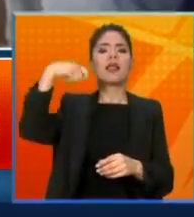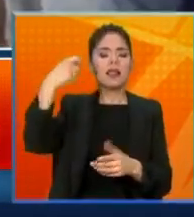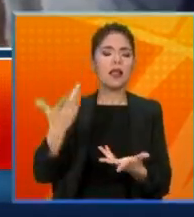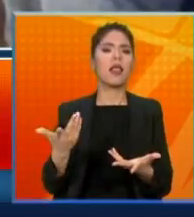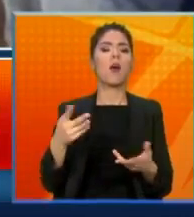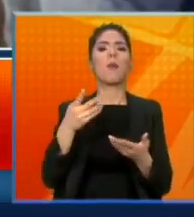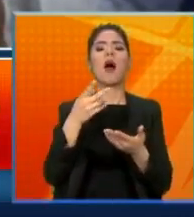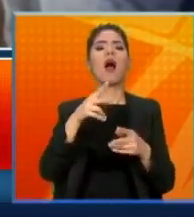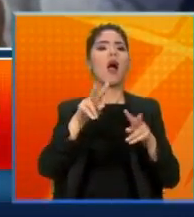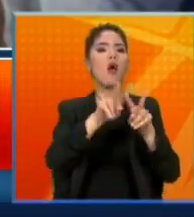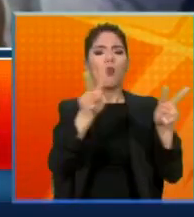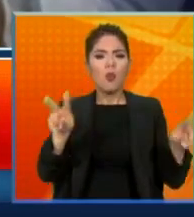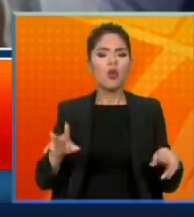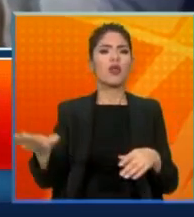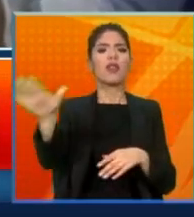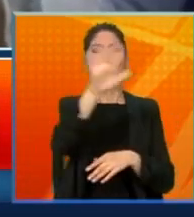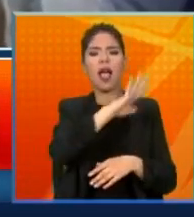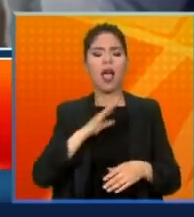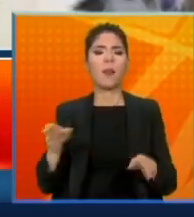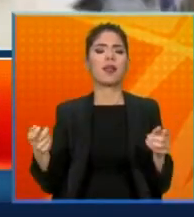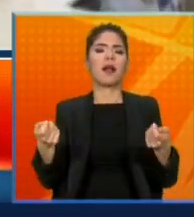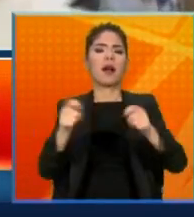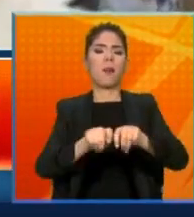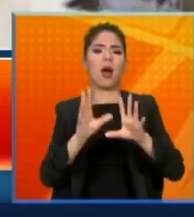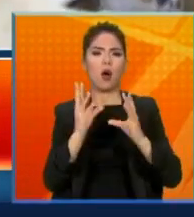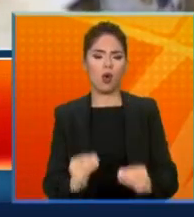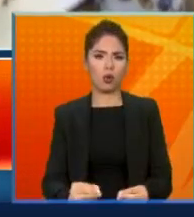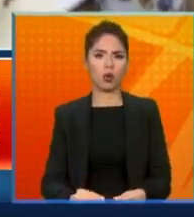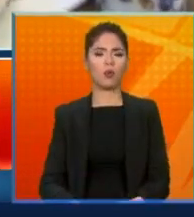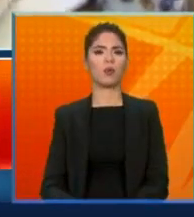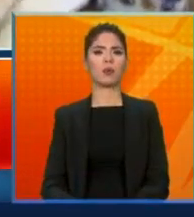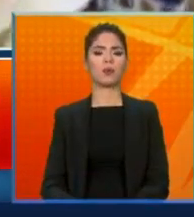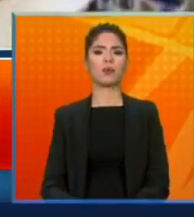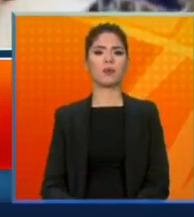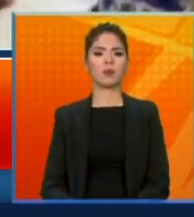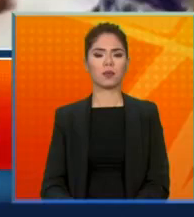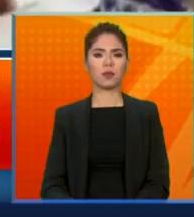halinde olabileceği kültürel faaliyet mekanları kapatıldı.